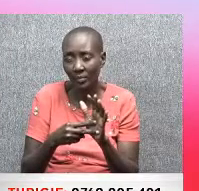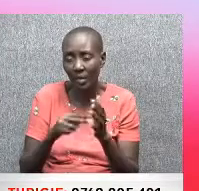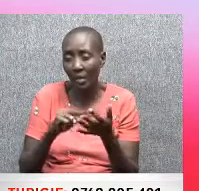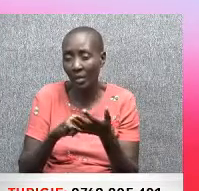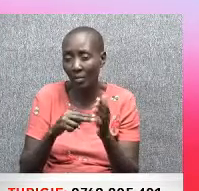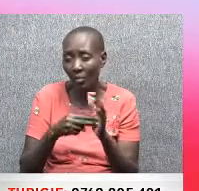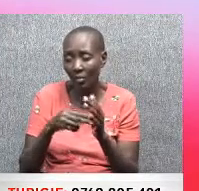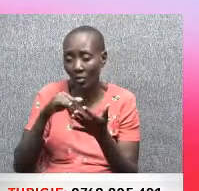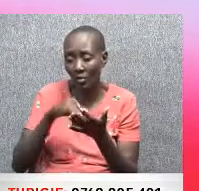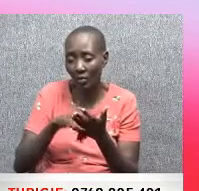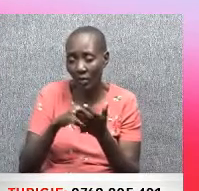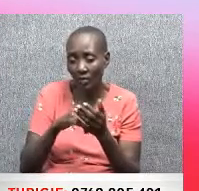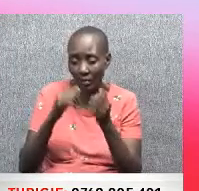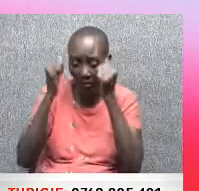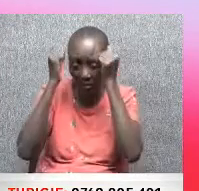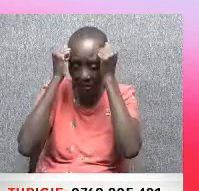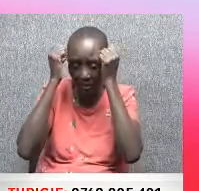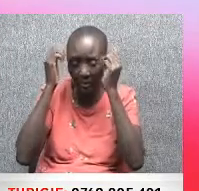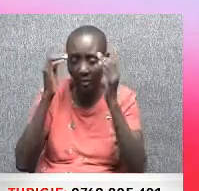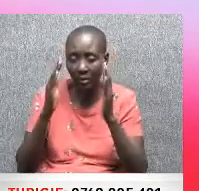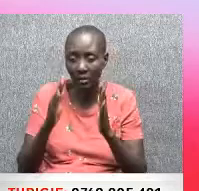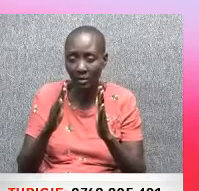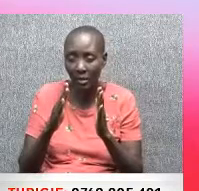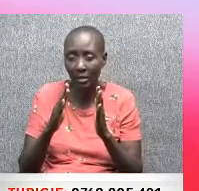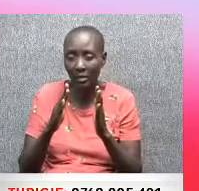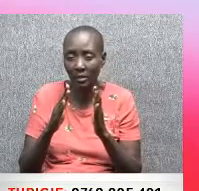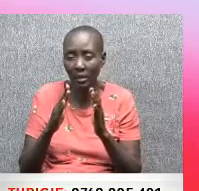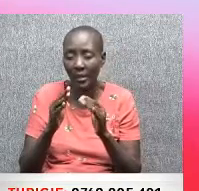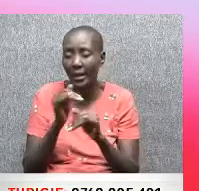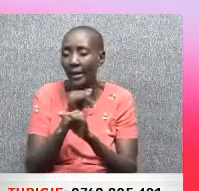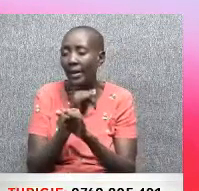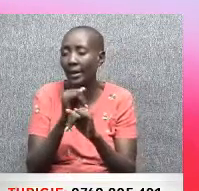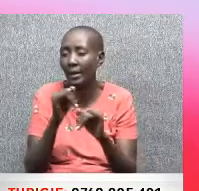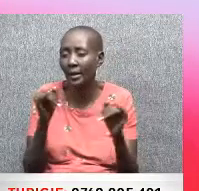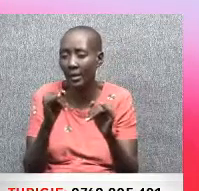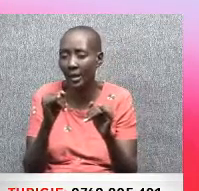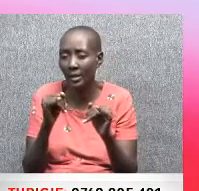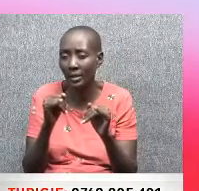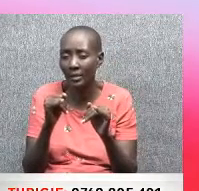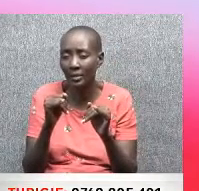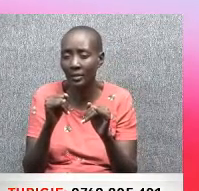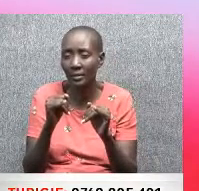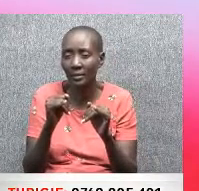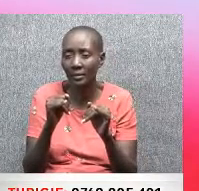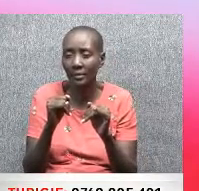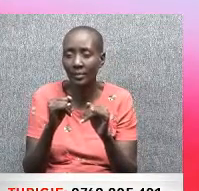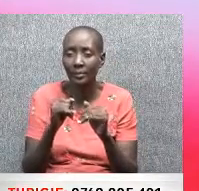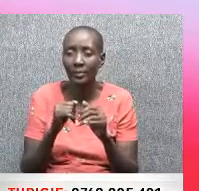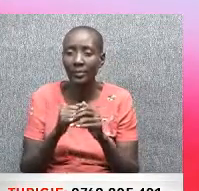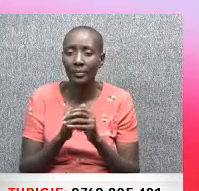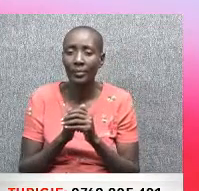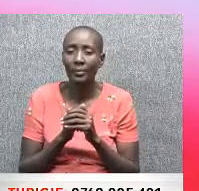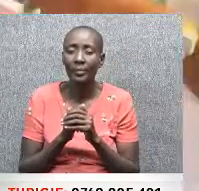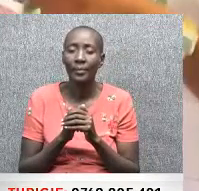kuhamasisha wanafunzi katika swala zima hilo la usafi. Mwanahabari wetu kutoka Kisumu